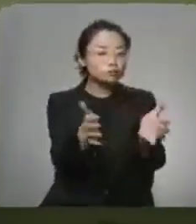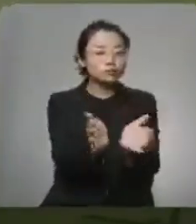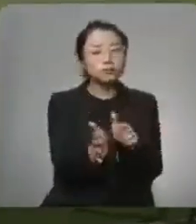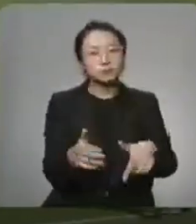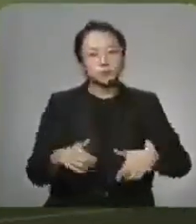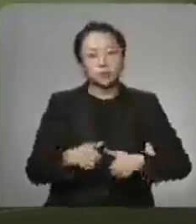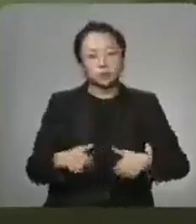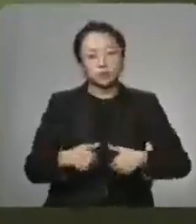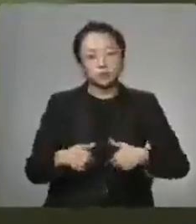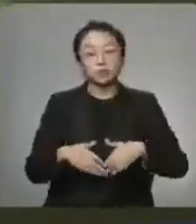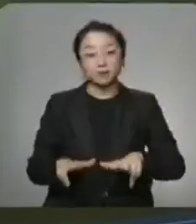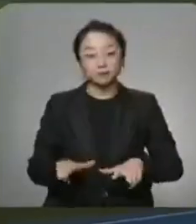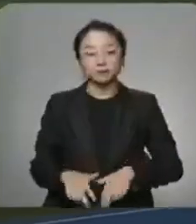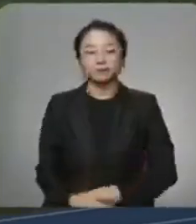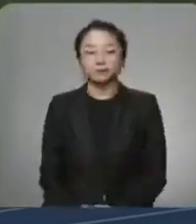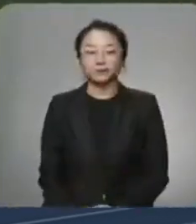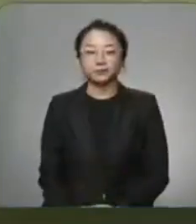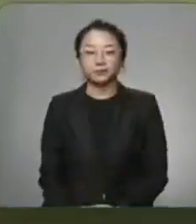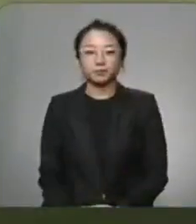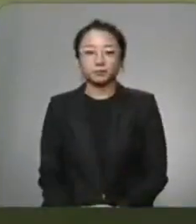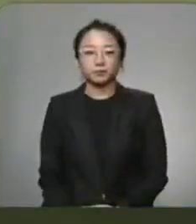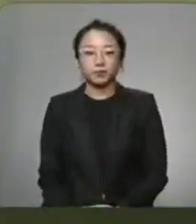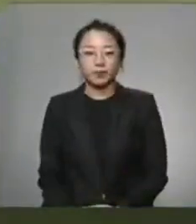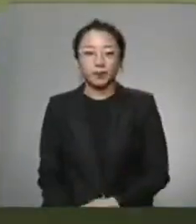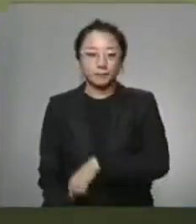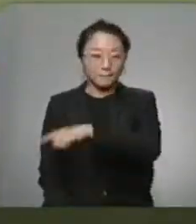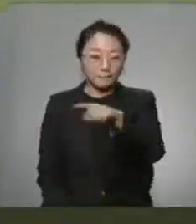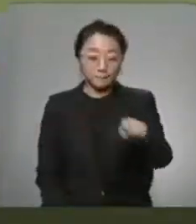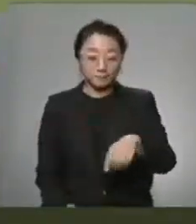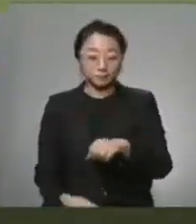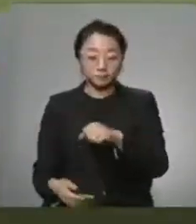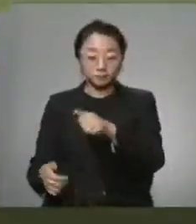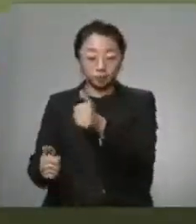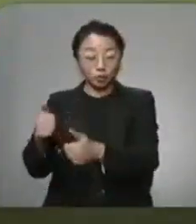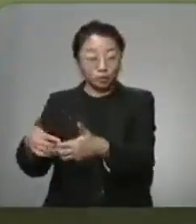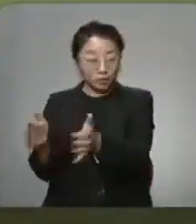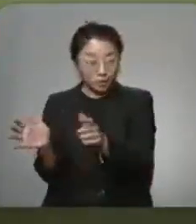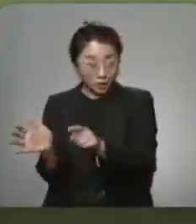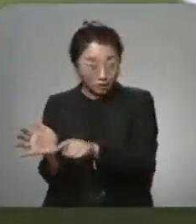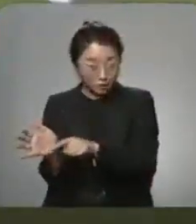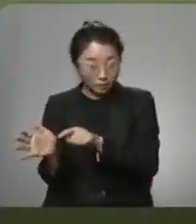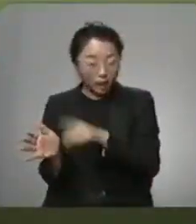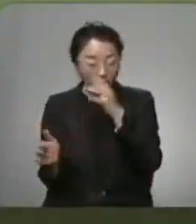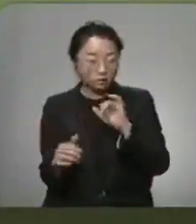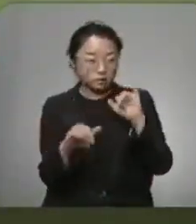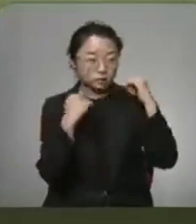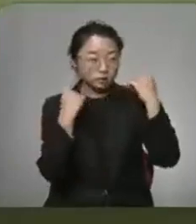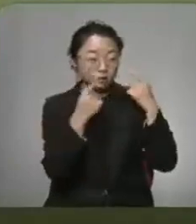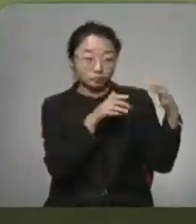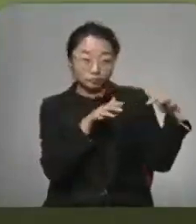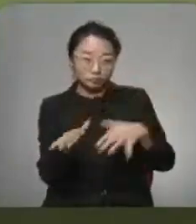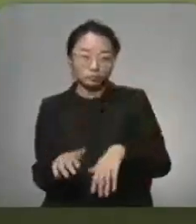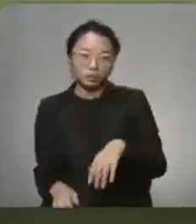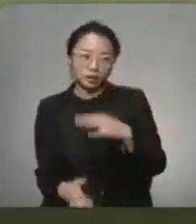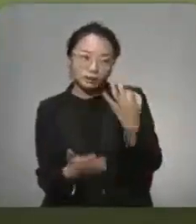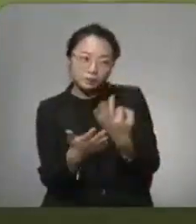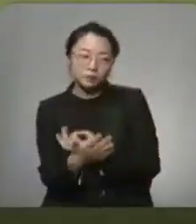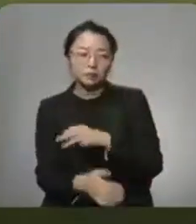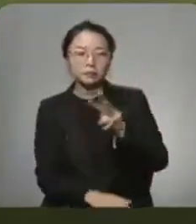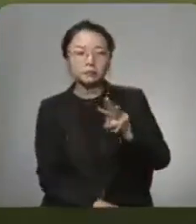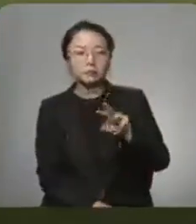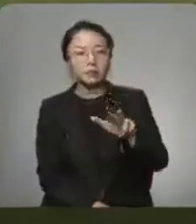이유입니다. 전용 구장이 생길 시에는 도시 브랜드 가치가 한 860억 정도의 효과를 냅니다. 선수들